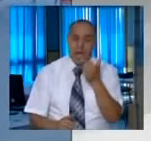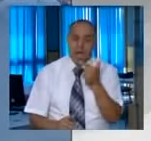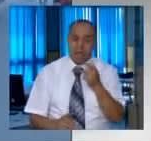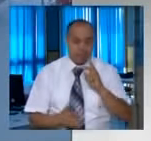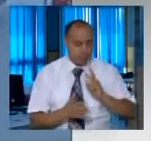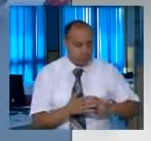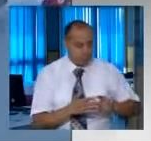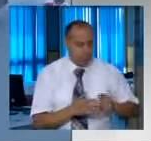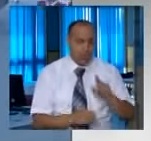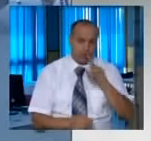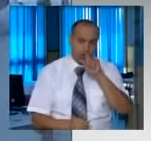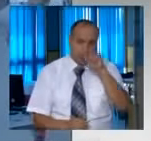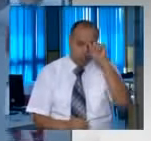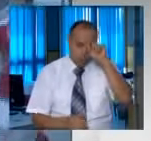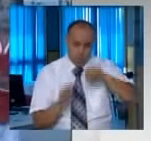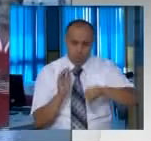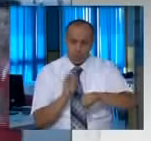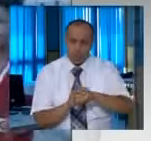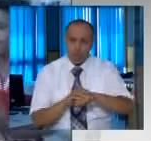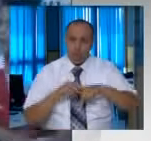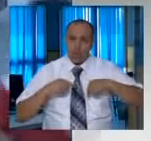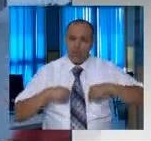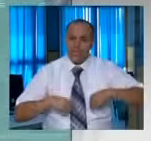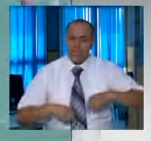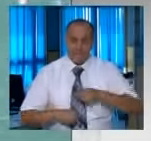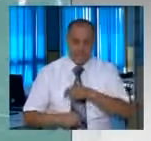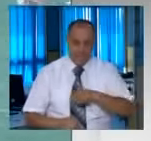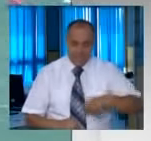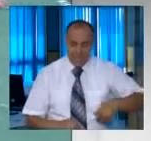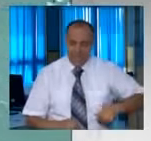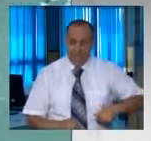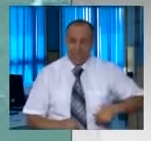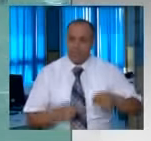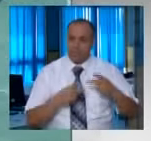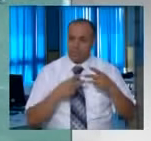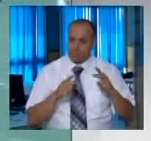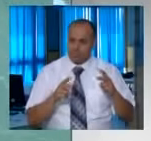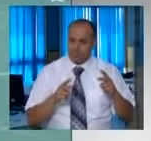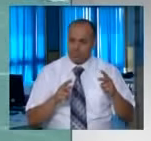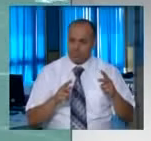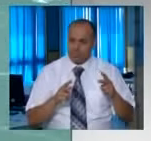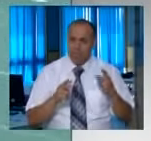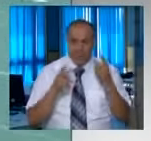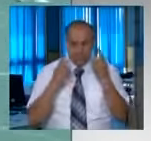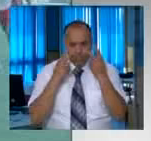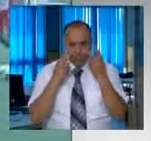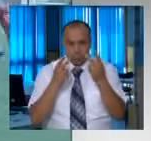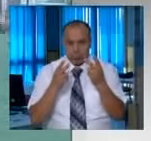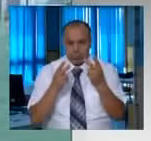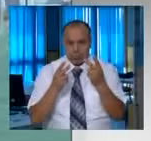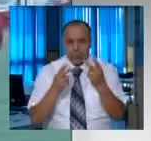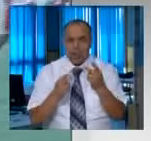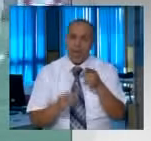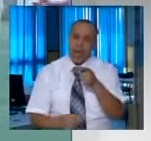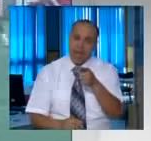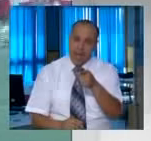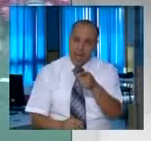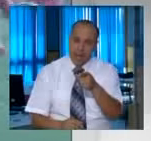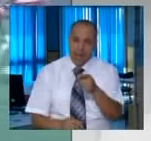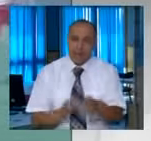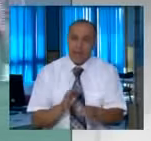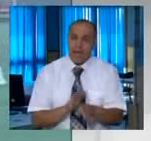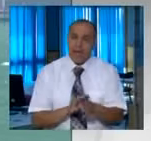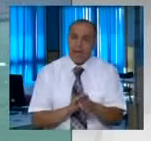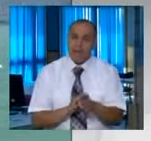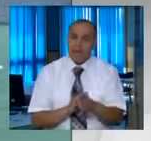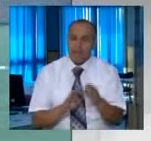الجامعة التونسية لكرة القدم ووزارة الداخلية على السماح ل8000 متفرج بحضور المباراة، على أن تنطلق عملية